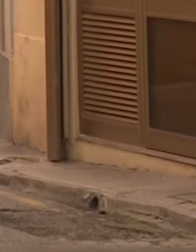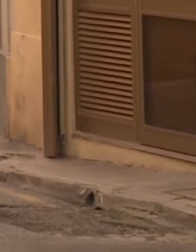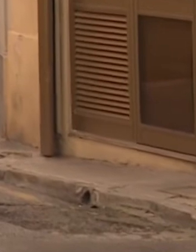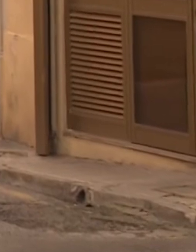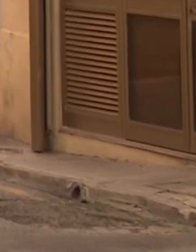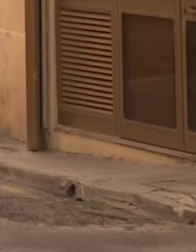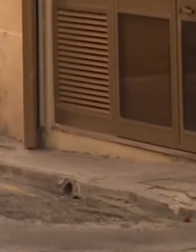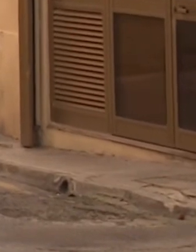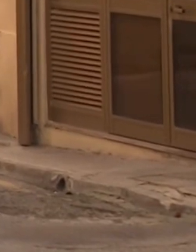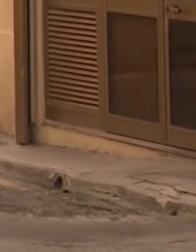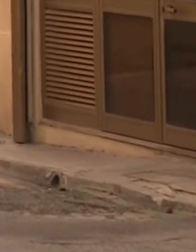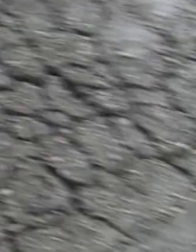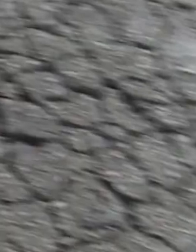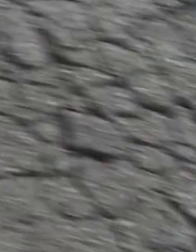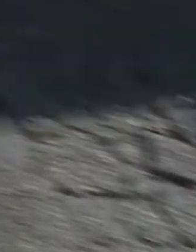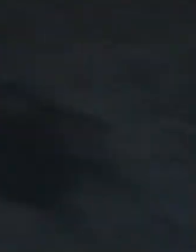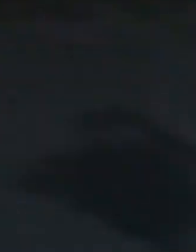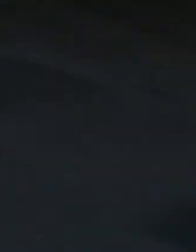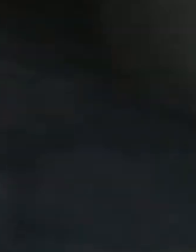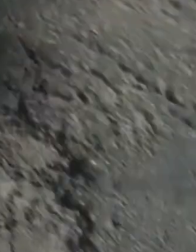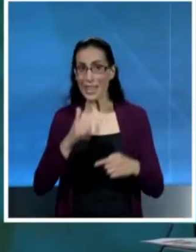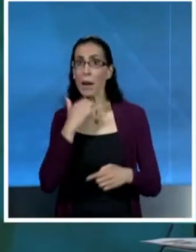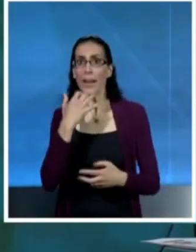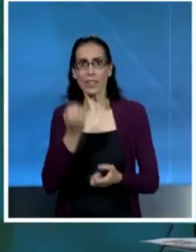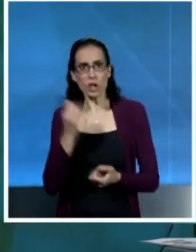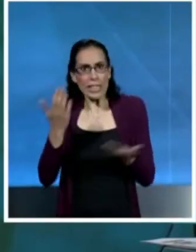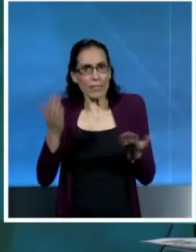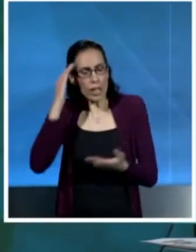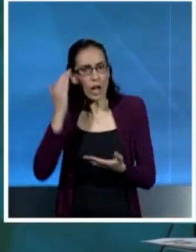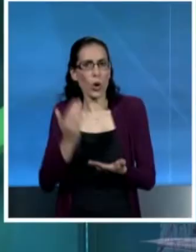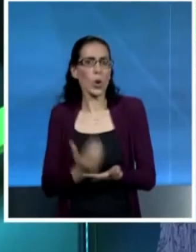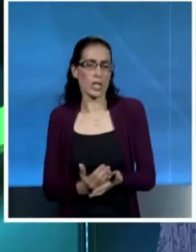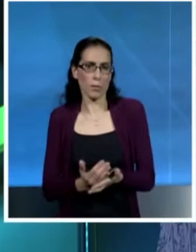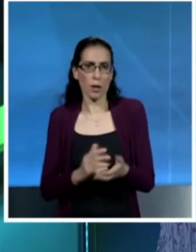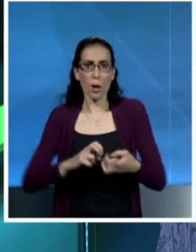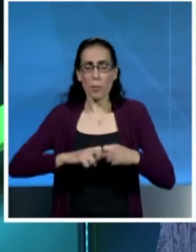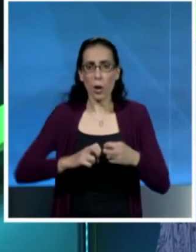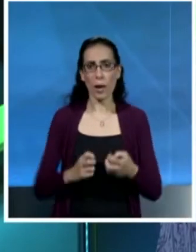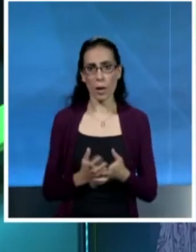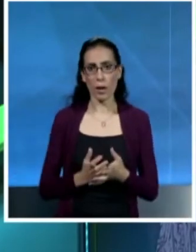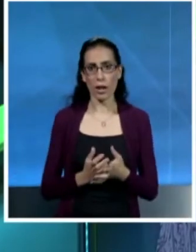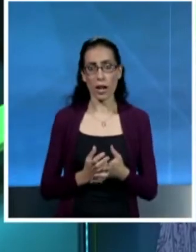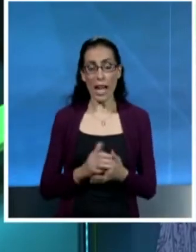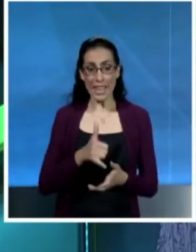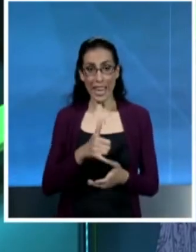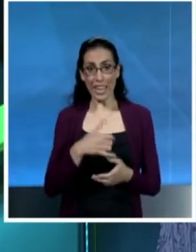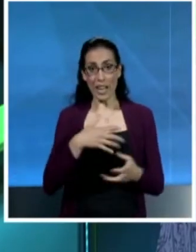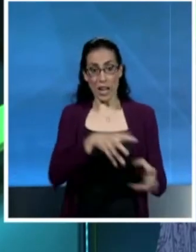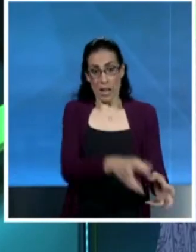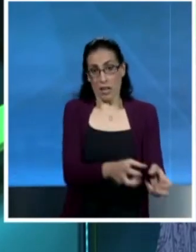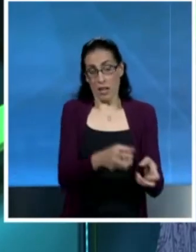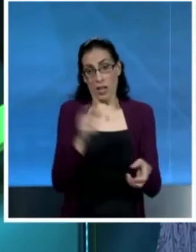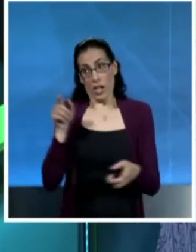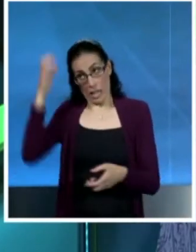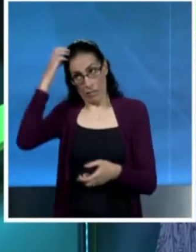bismazra għal-konsilli jek ma jkun ux motija l-odda sabi x jahdmu. Toħo dom li minnidejja, ifisser li ma'n dikx fiduċja fina, fina, fina, fil